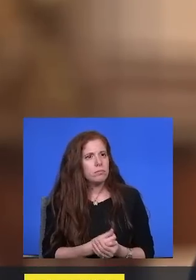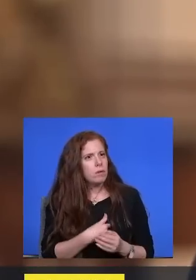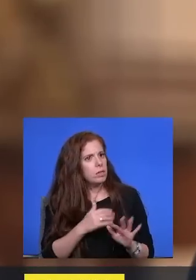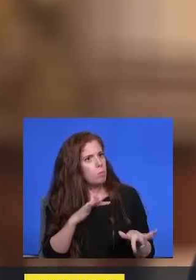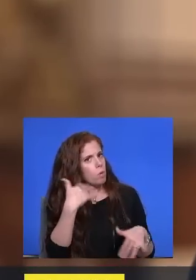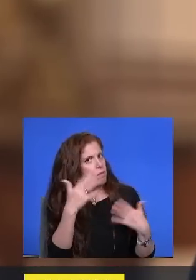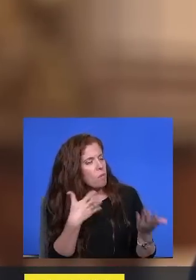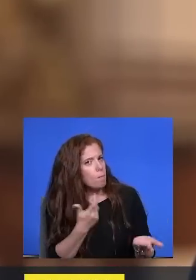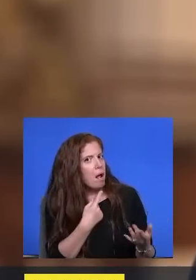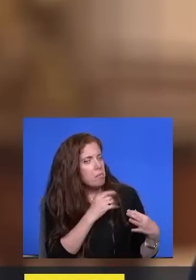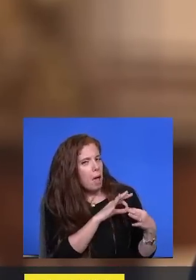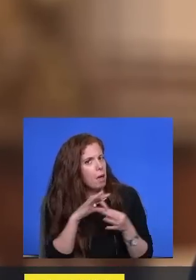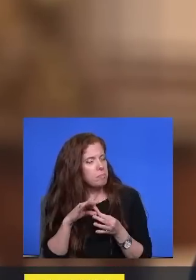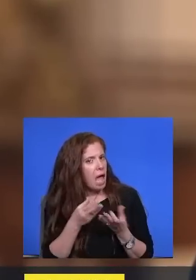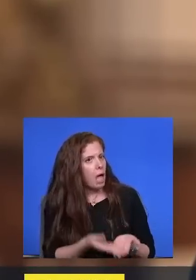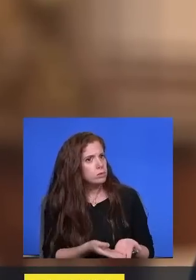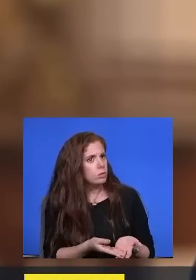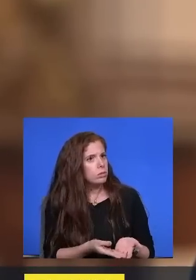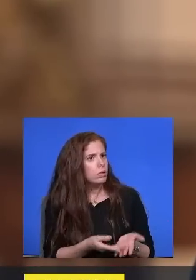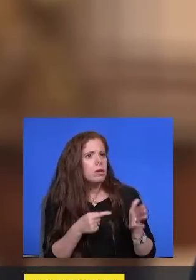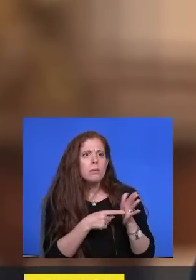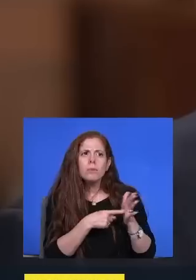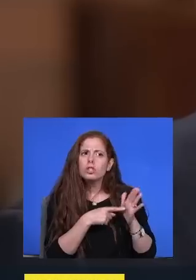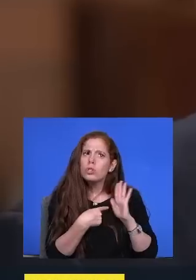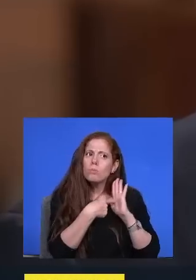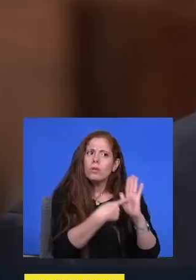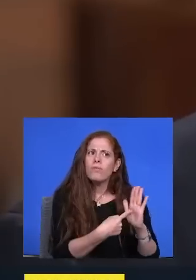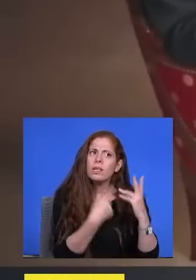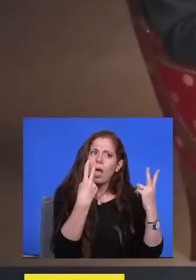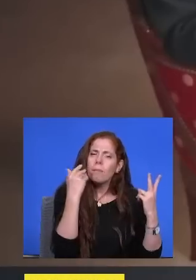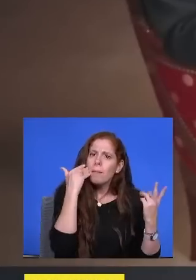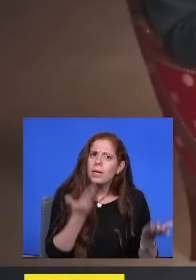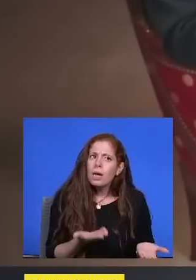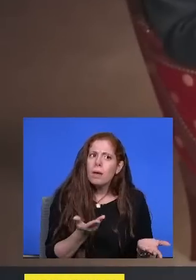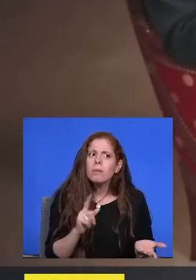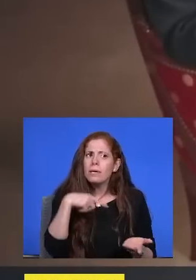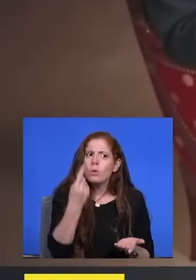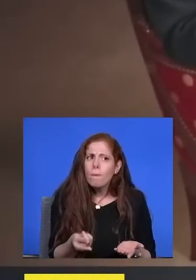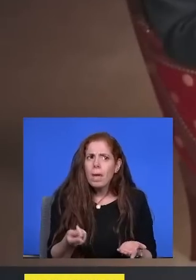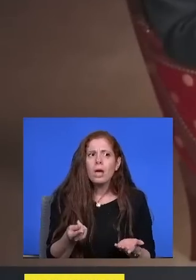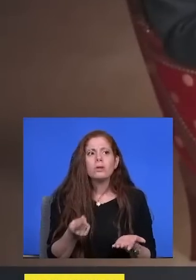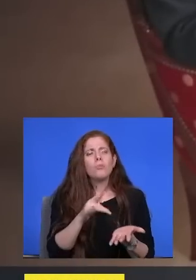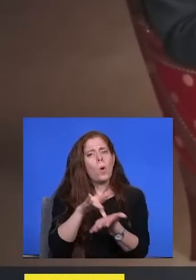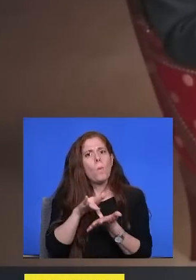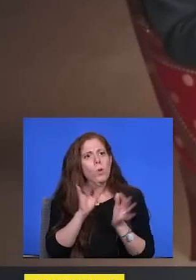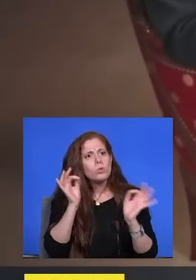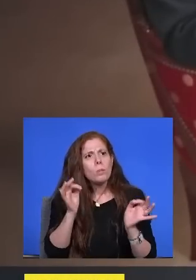statement. Because it doesn't reflect American values. If I said to you someplace in the United States, Jews cannot buy apartments